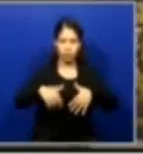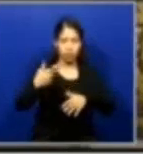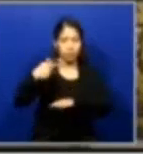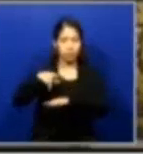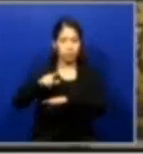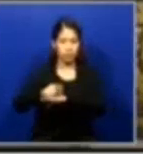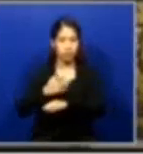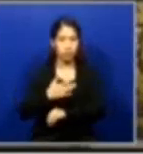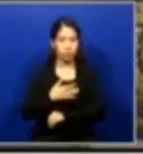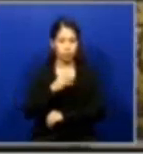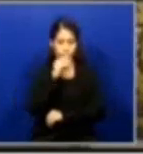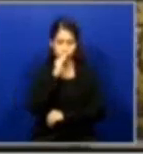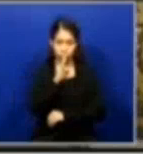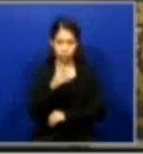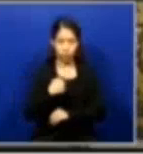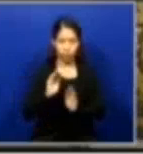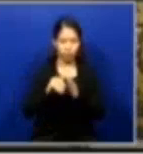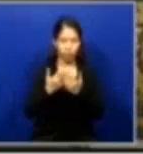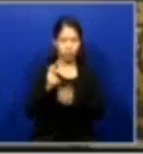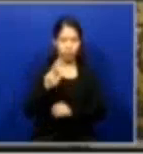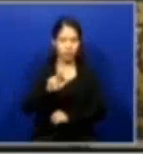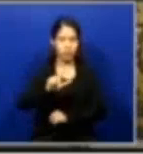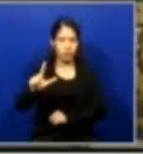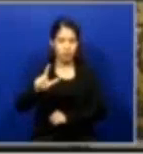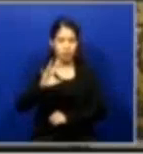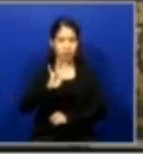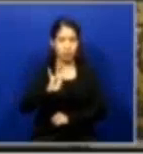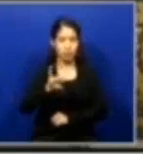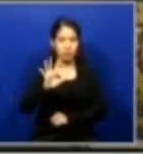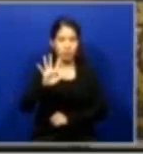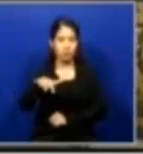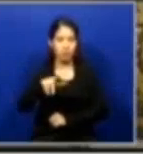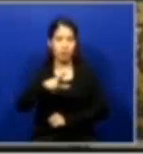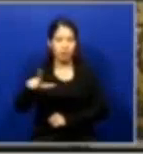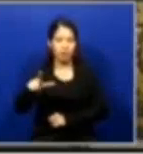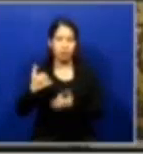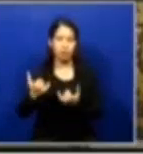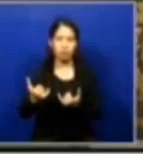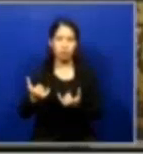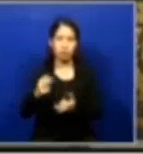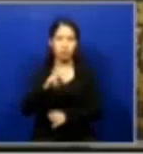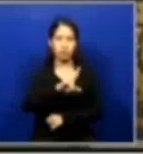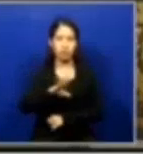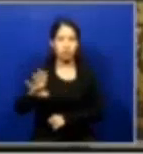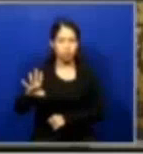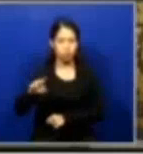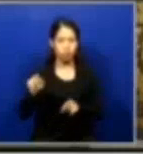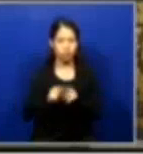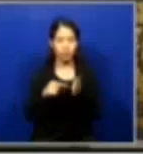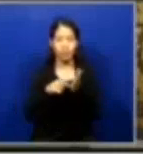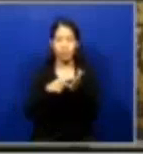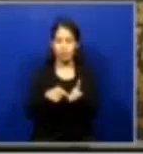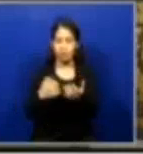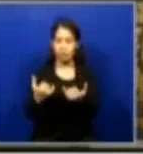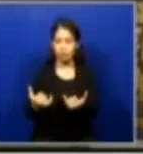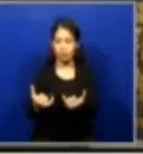ผมยืนยันว่า3ล้านครอบครัวเนี่ยนะ 75,000 ล้านเนี่ยท่านใช้ระบบน้ำแบบที่ผมเสนอเนี่ยในเนี่ยระบ